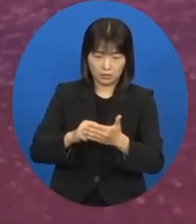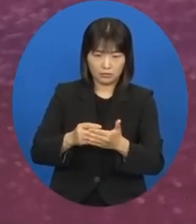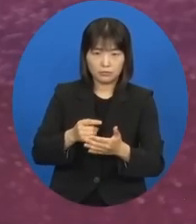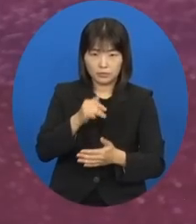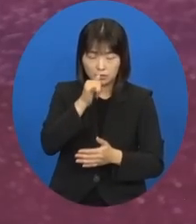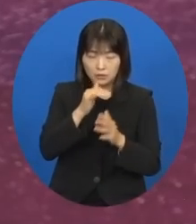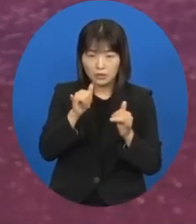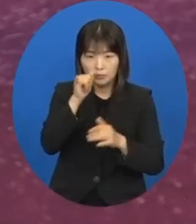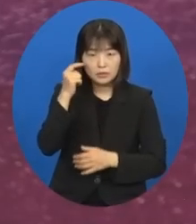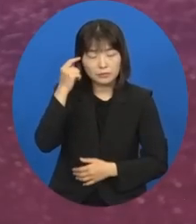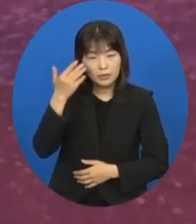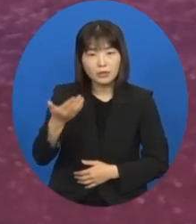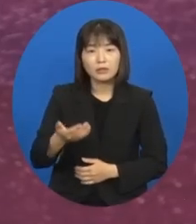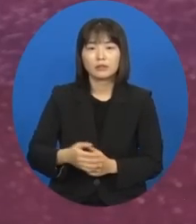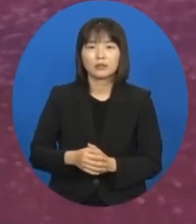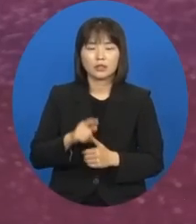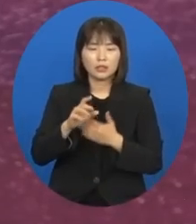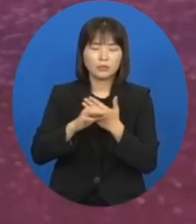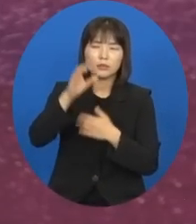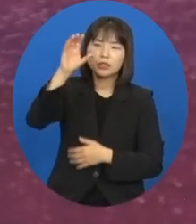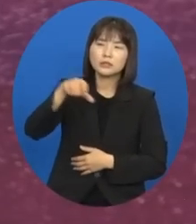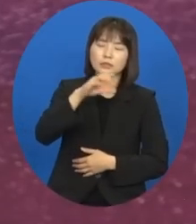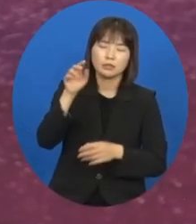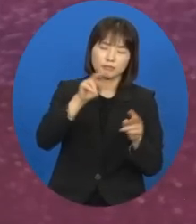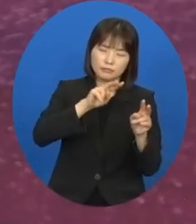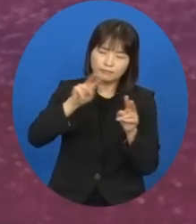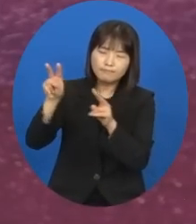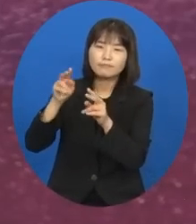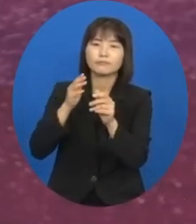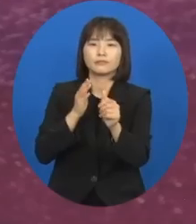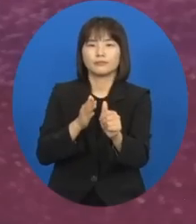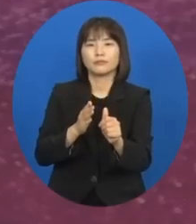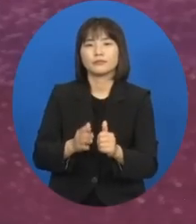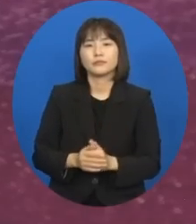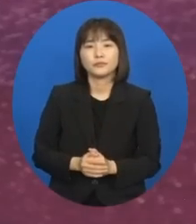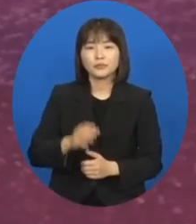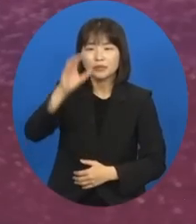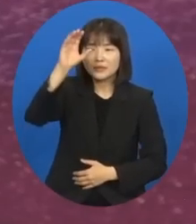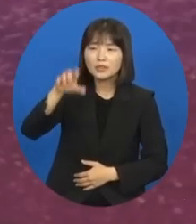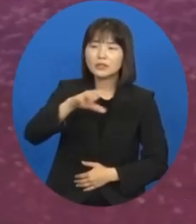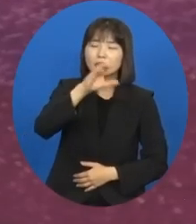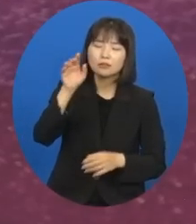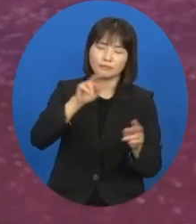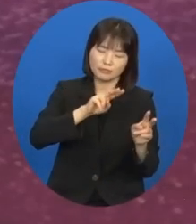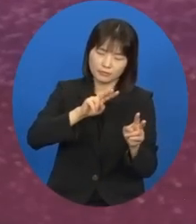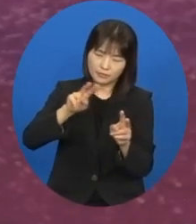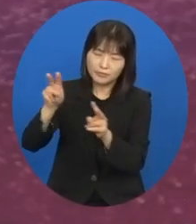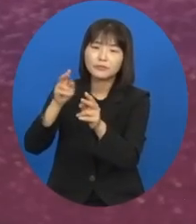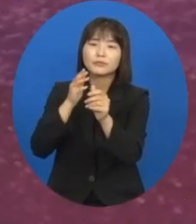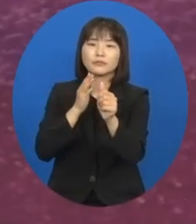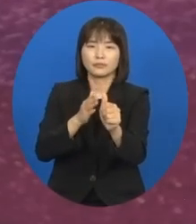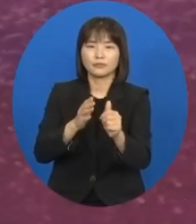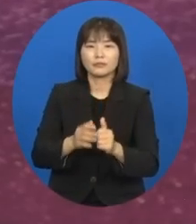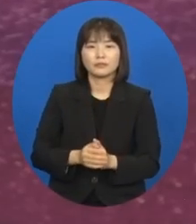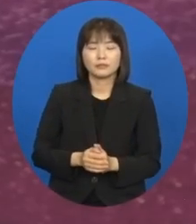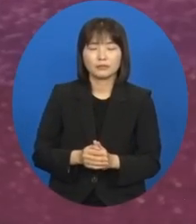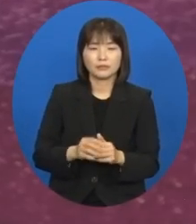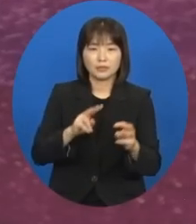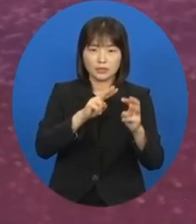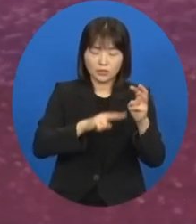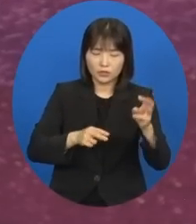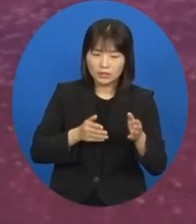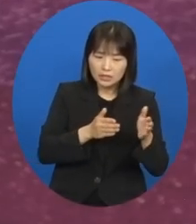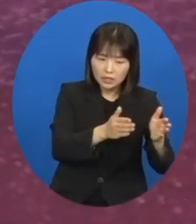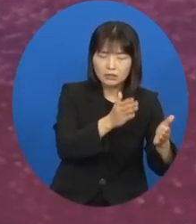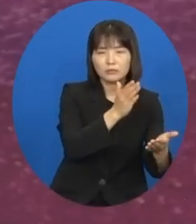계십니까 그러면 십자가를 보세요 십자가를 보세요 가룟 유다의 길